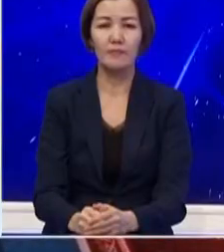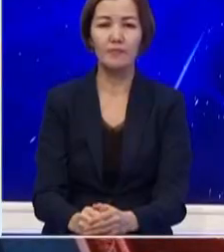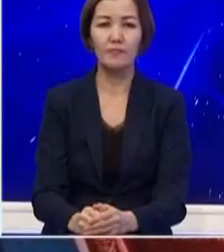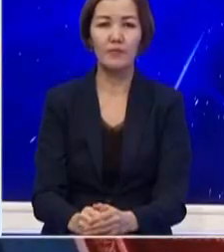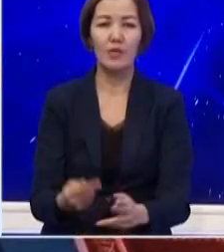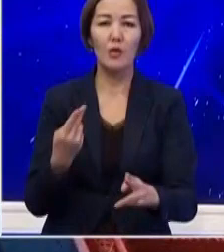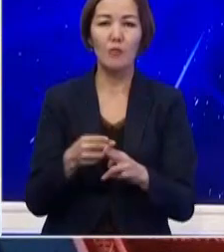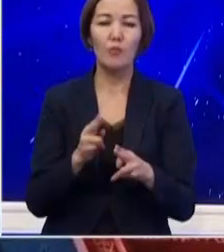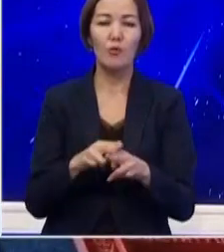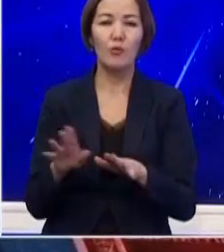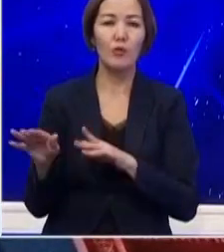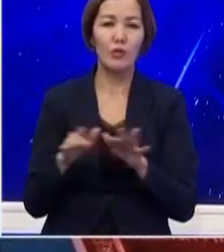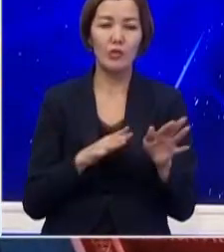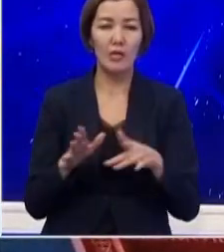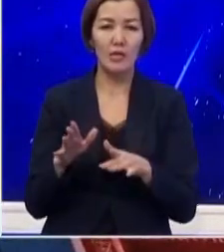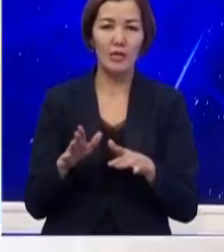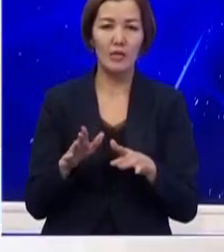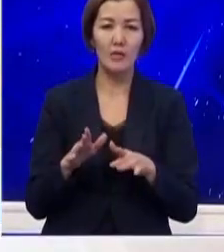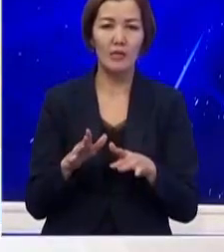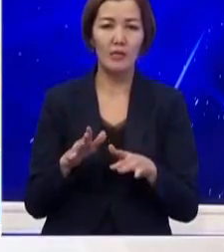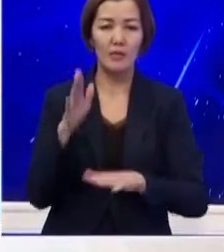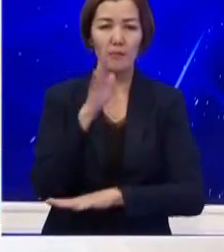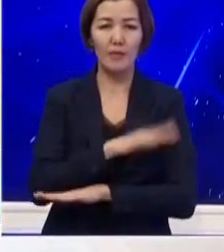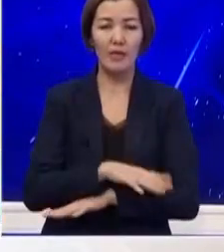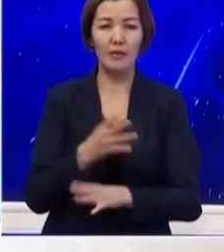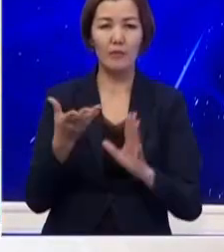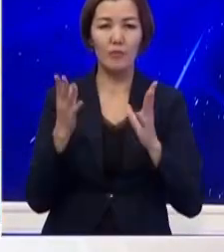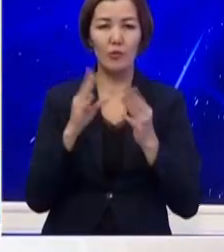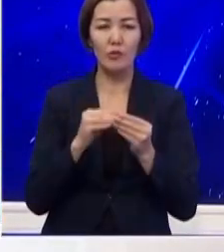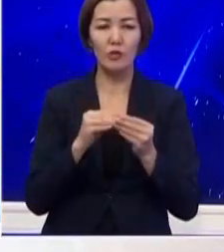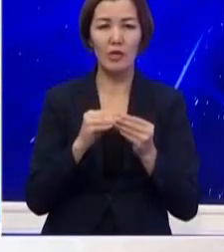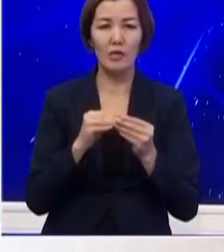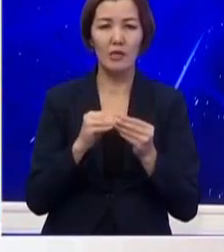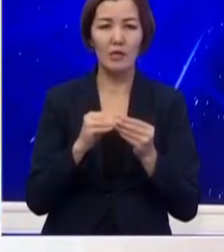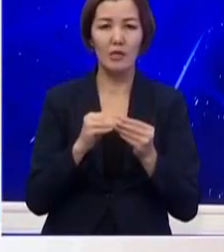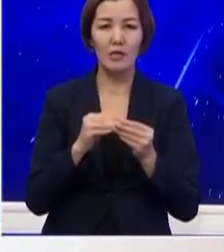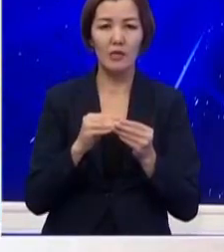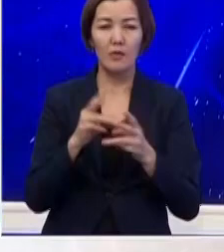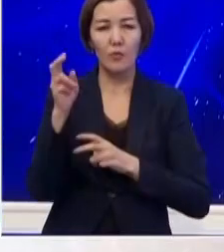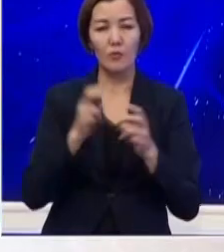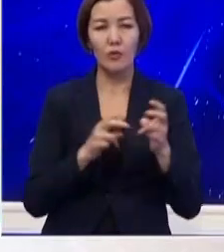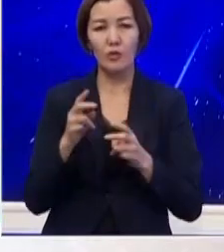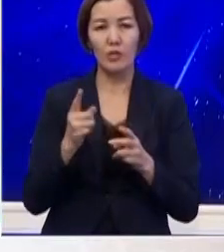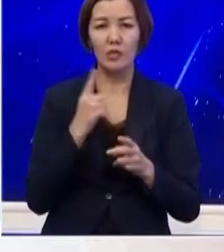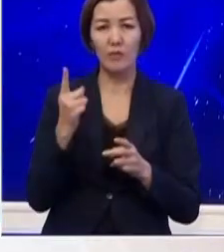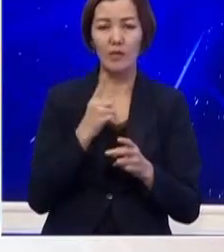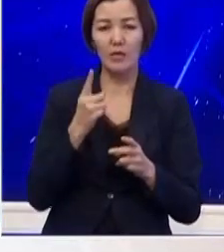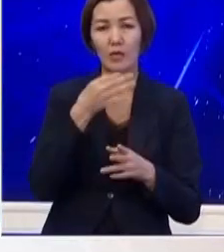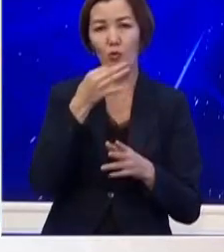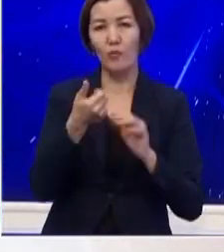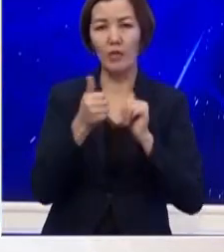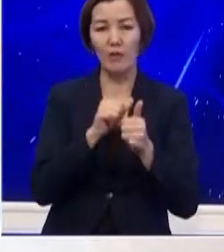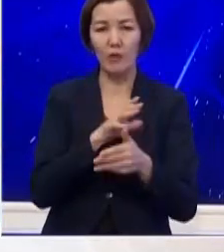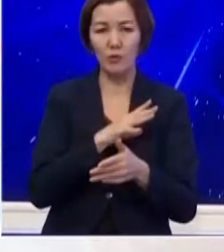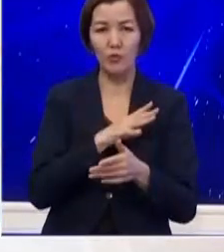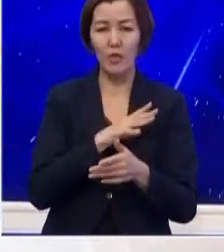Бұл іс-шара арнайы пән оқытушылар мен өндірістік шеберлердің өзара тәжірибе алмасуына және